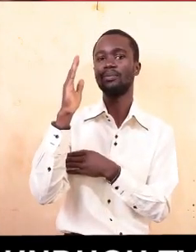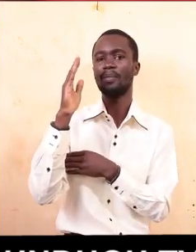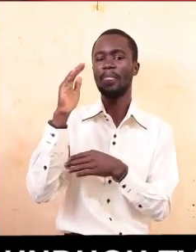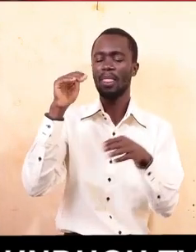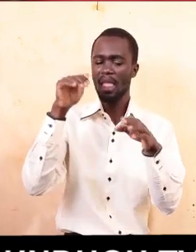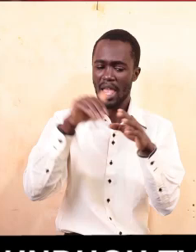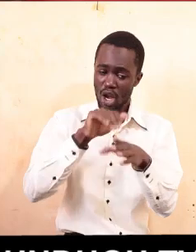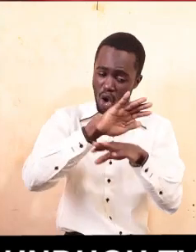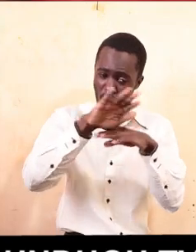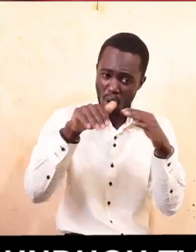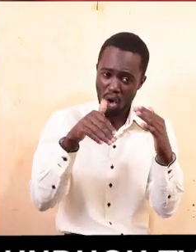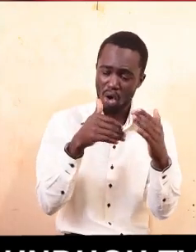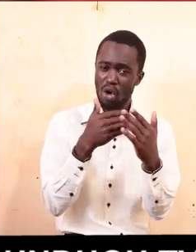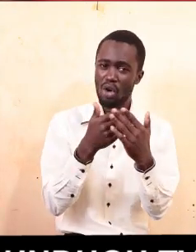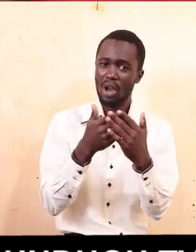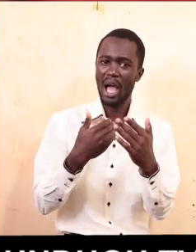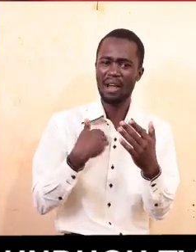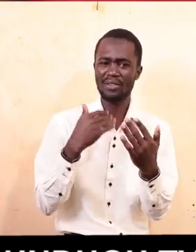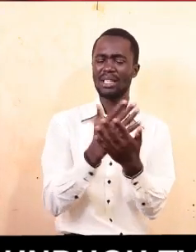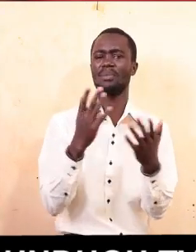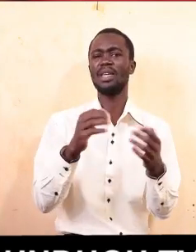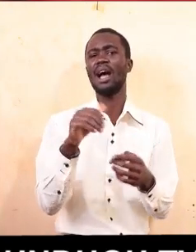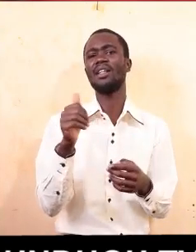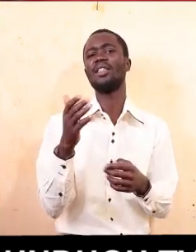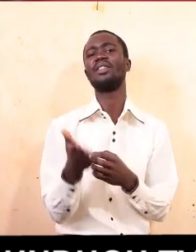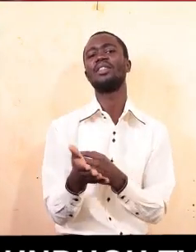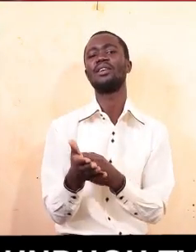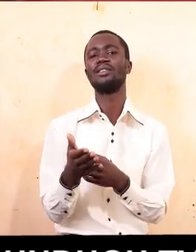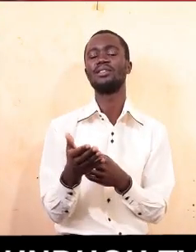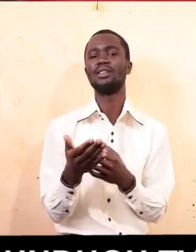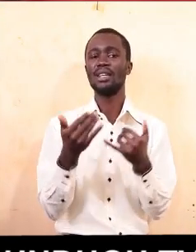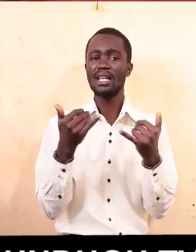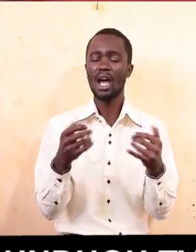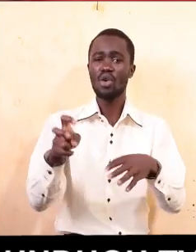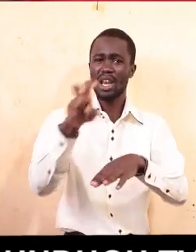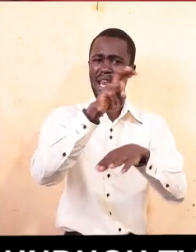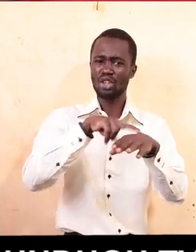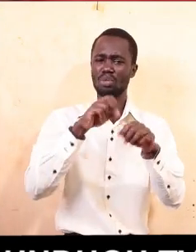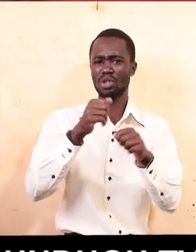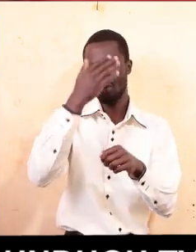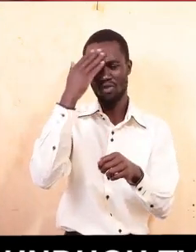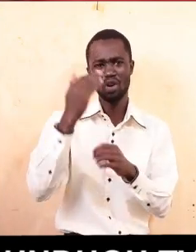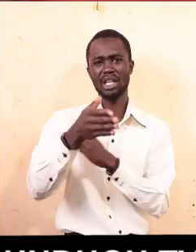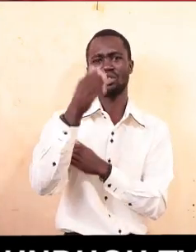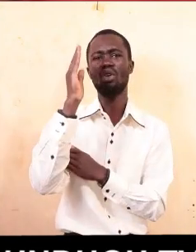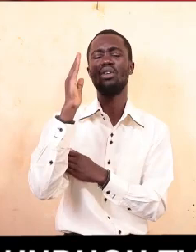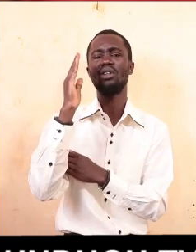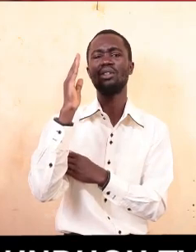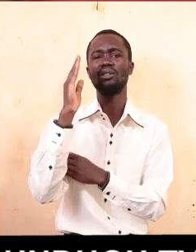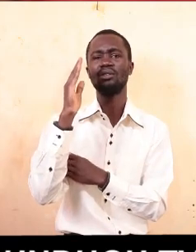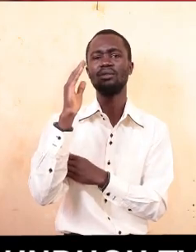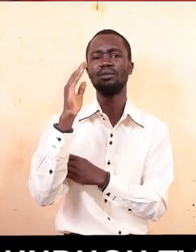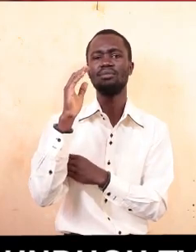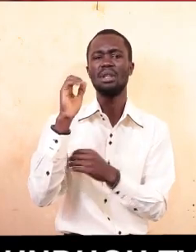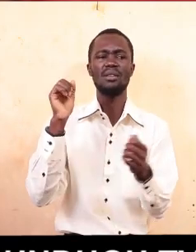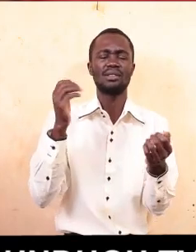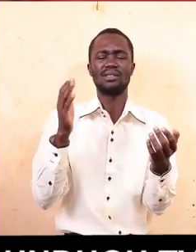hayo yote kuna jambo lingine, kwa sababu mataifa yanaweza kumsahau, kwa sababu mataifa